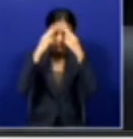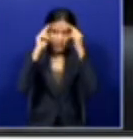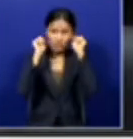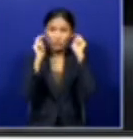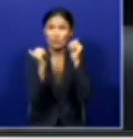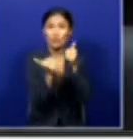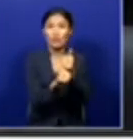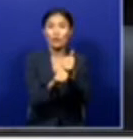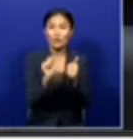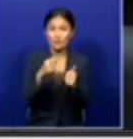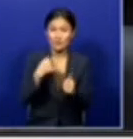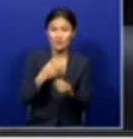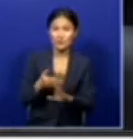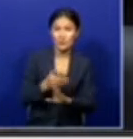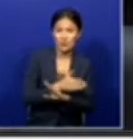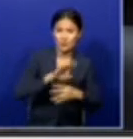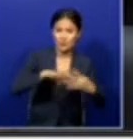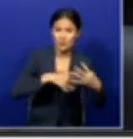แล้ว